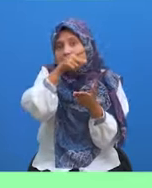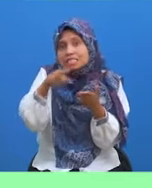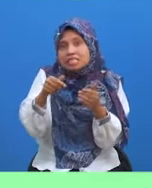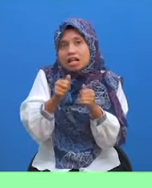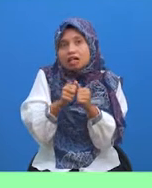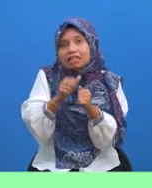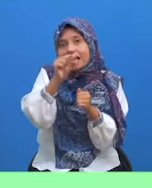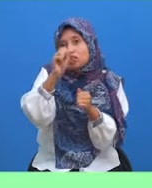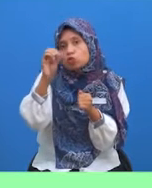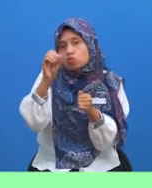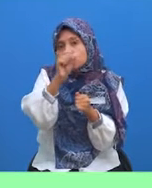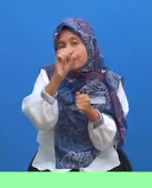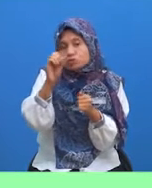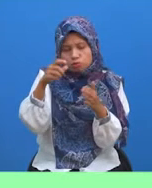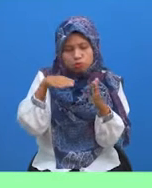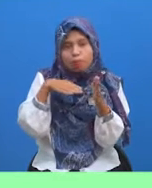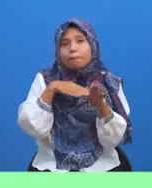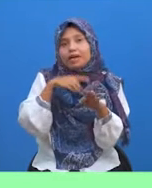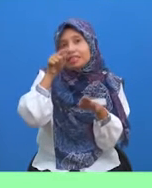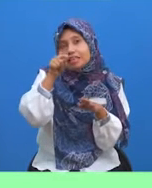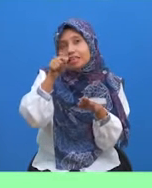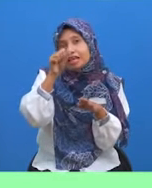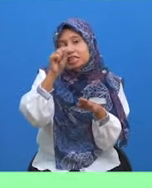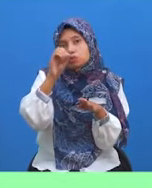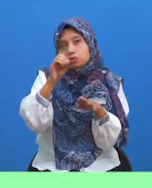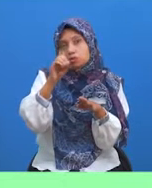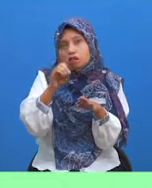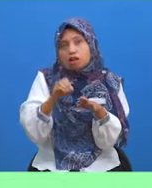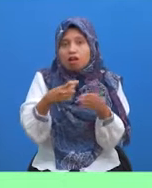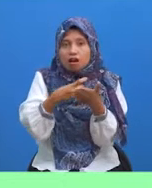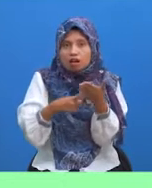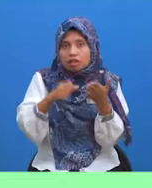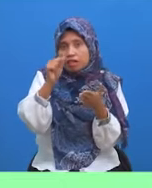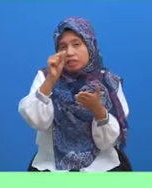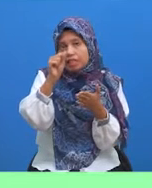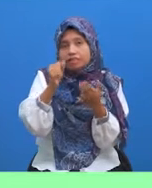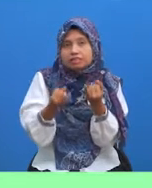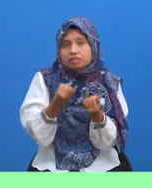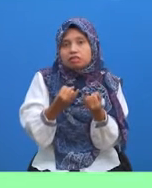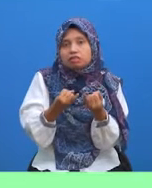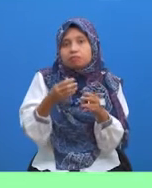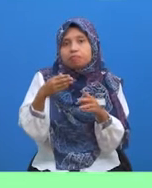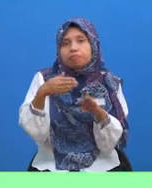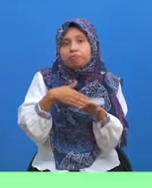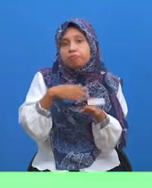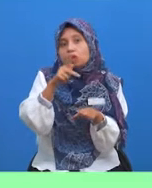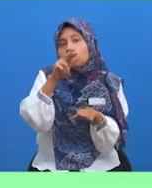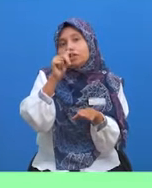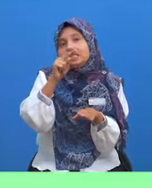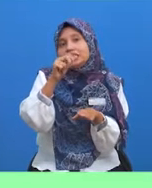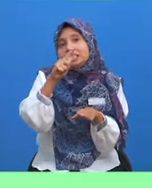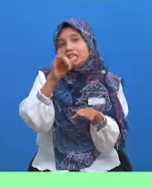pada titik kosong hargakeseimbangan Vi kosong dan quantity keseimbangan Q kosong Hello